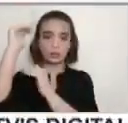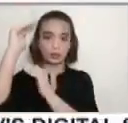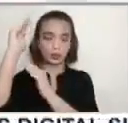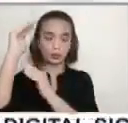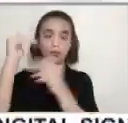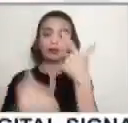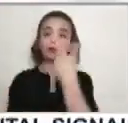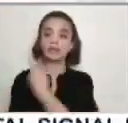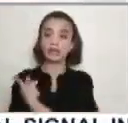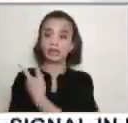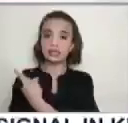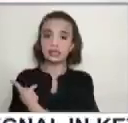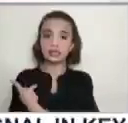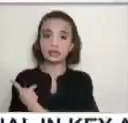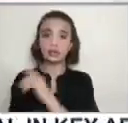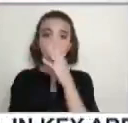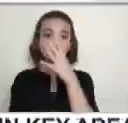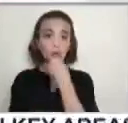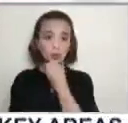ang Japan ng